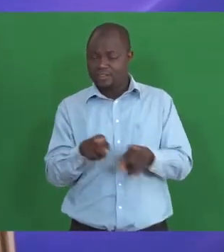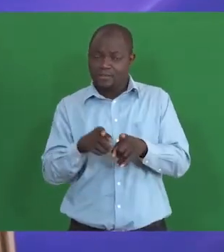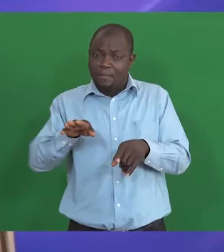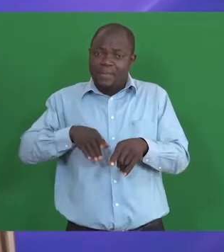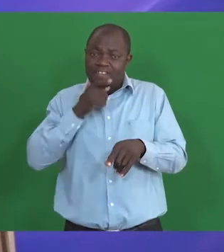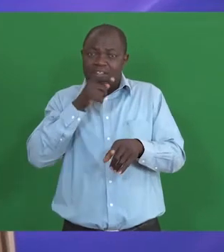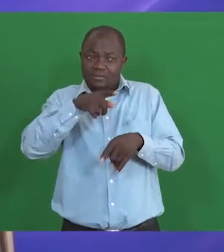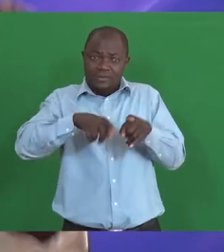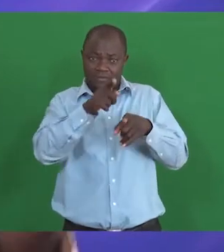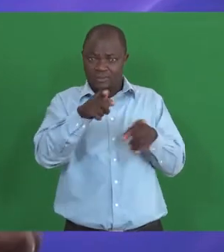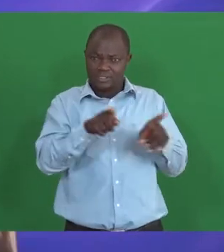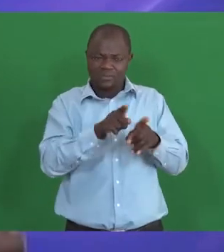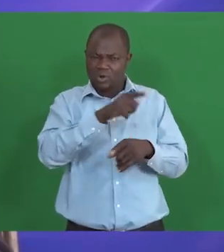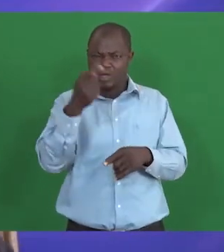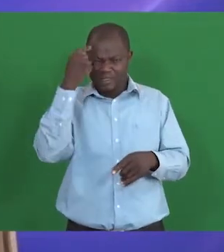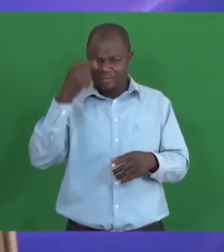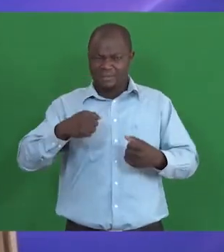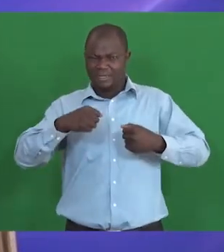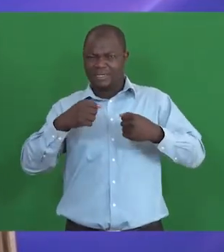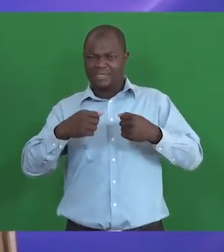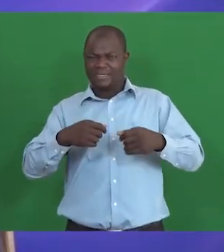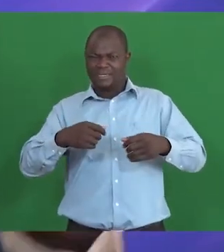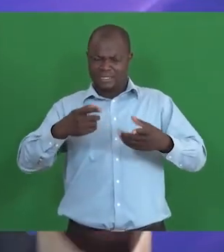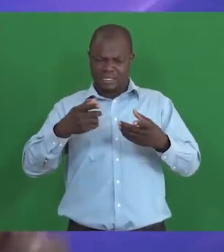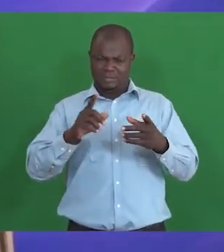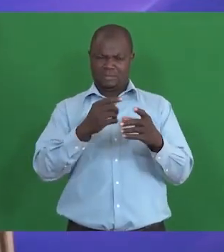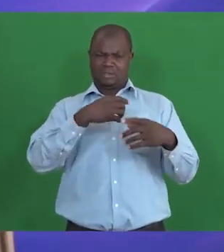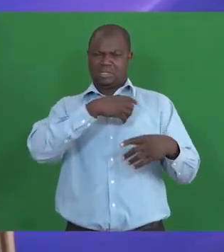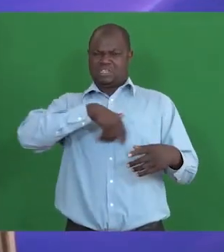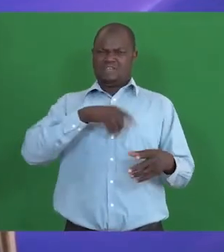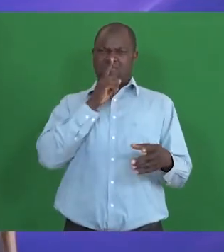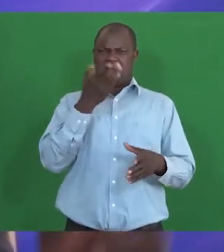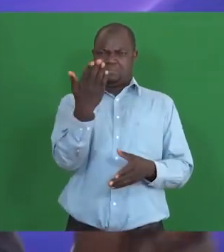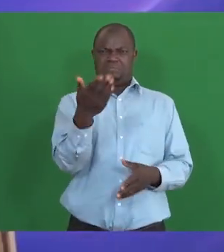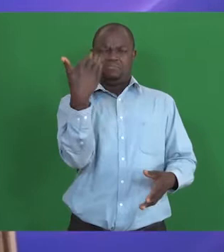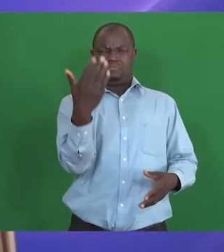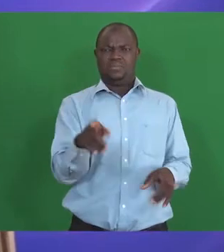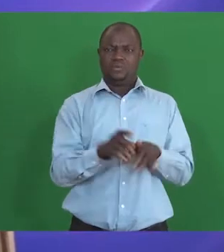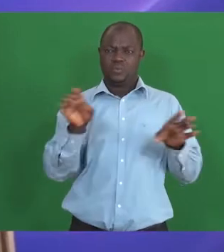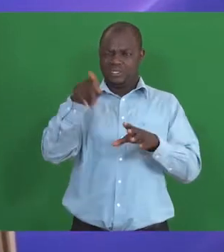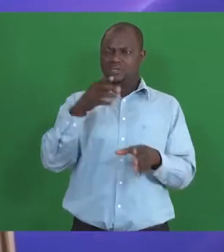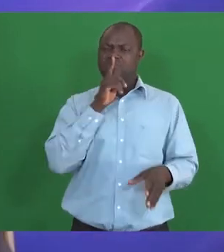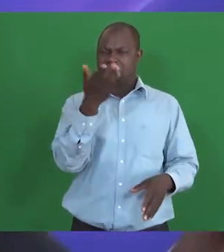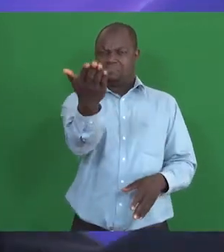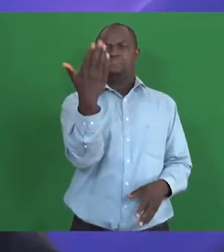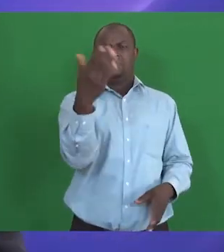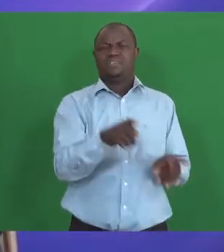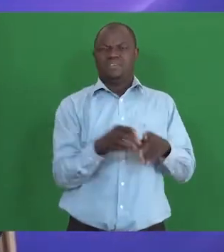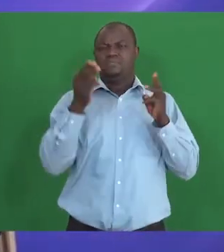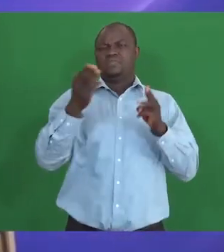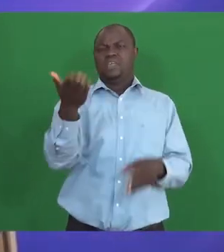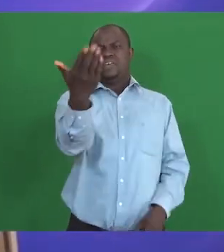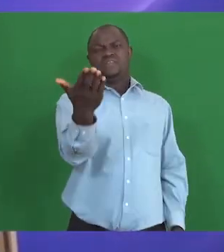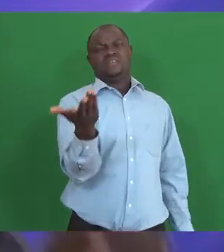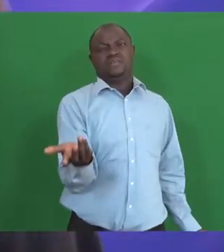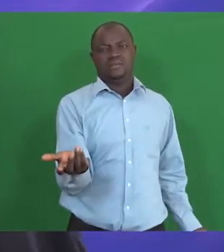wawaberekewa. Wari against ni madzi mambo ashu. Mungu ni umu anibasaraki. Wanoto shora basairuru. Anza wari kungo faira